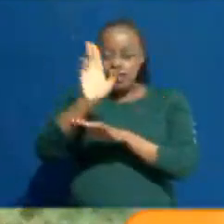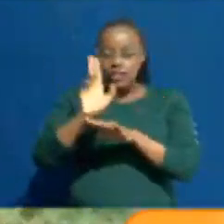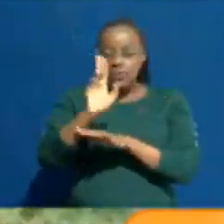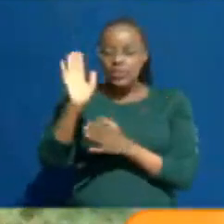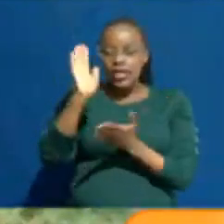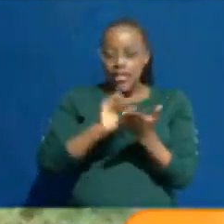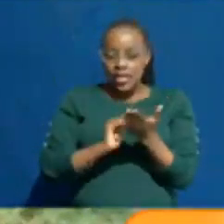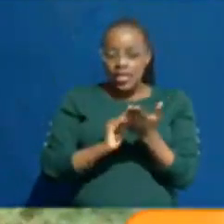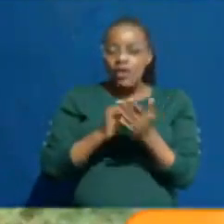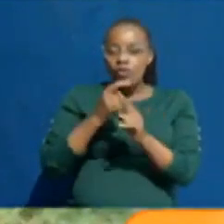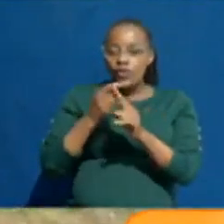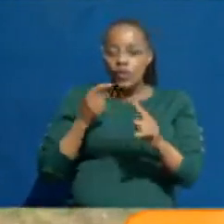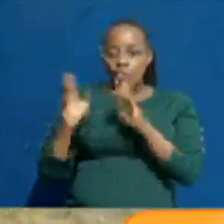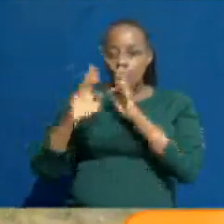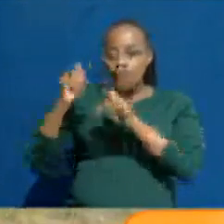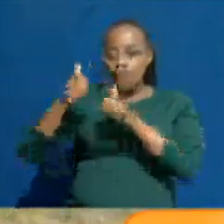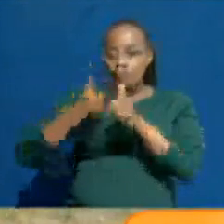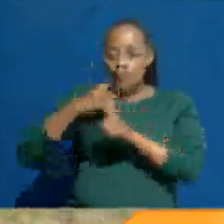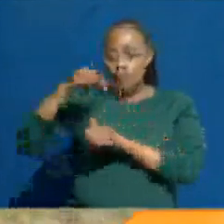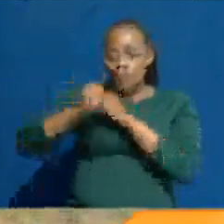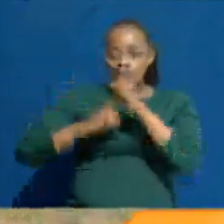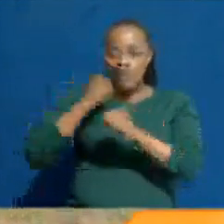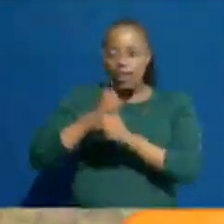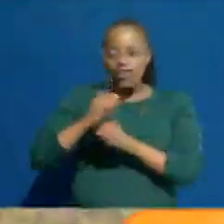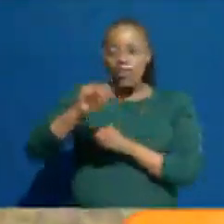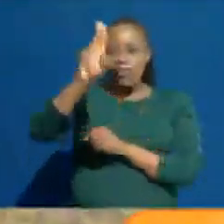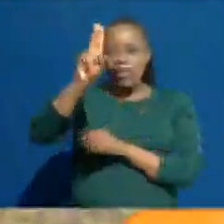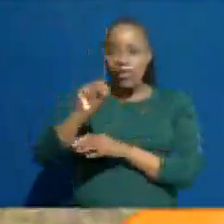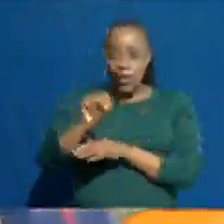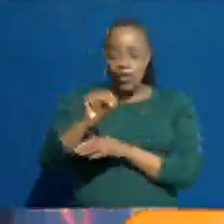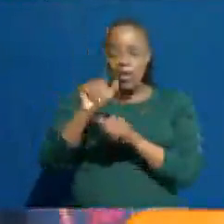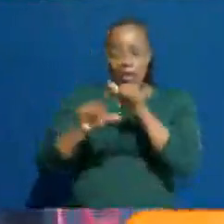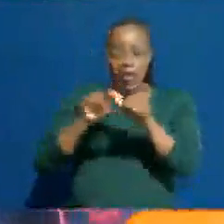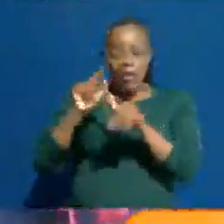tena, kwa mujibu wa ripoti ya mwaka huu ya Umoja wa Mataifa